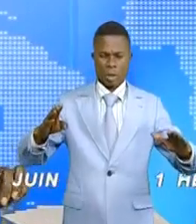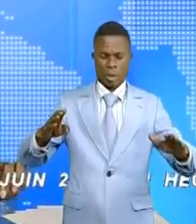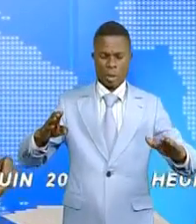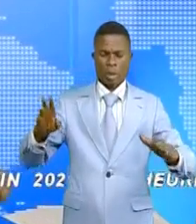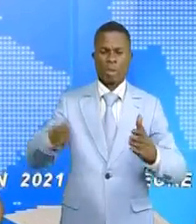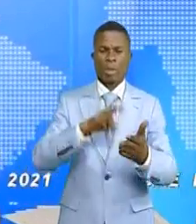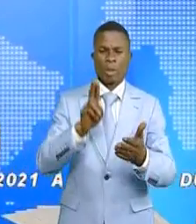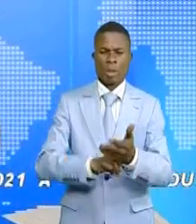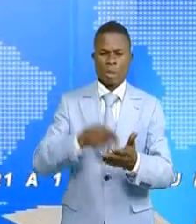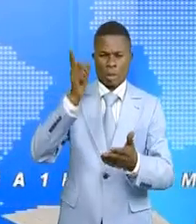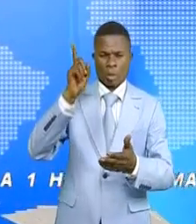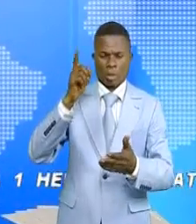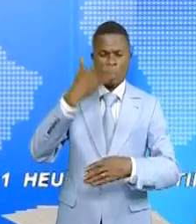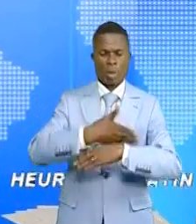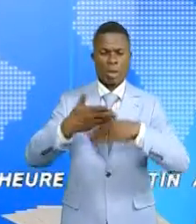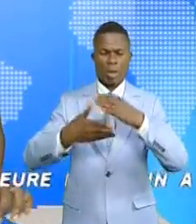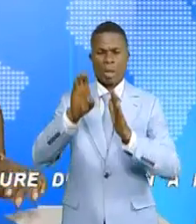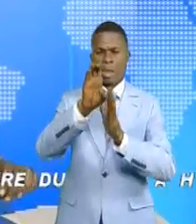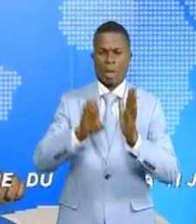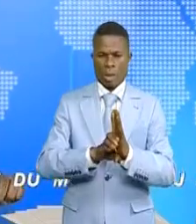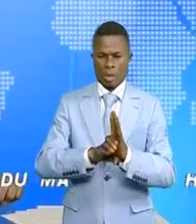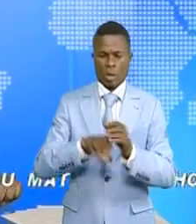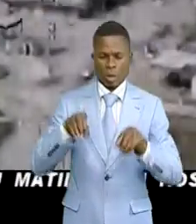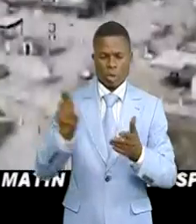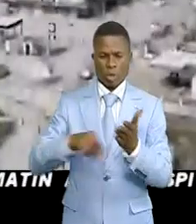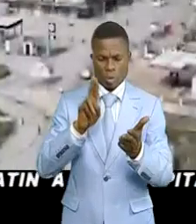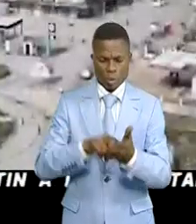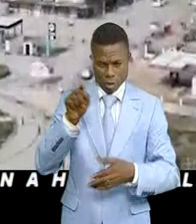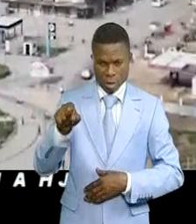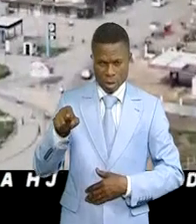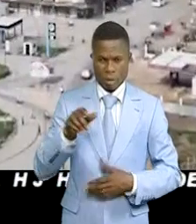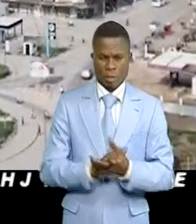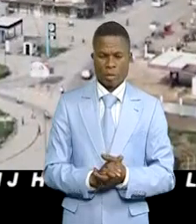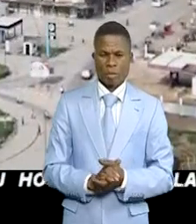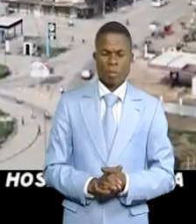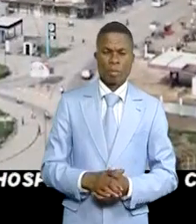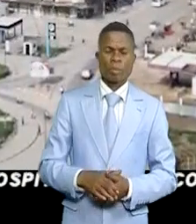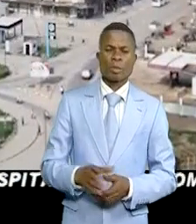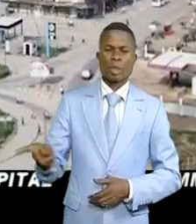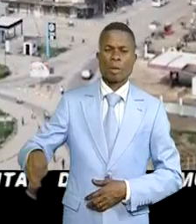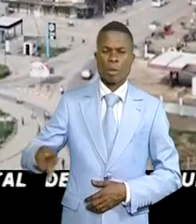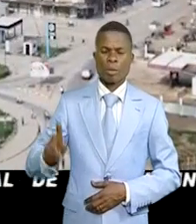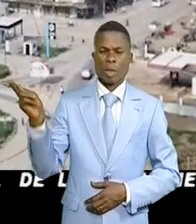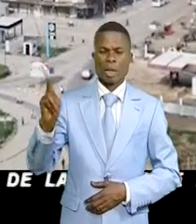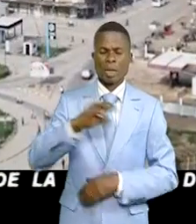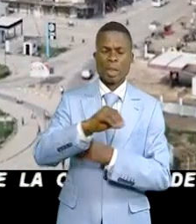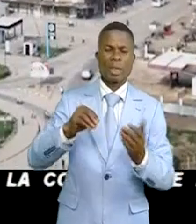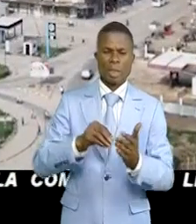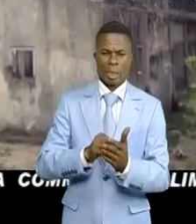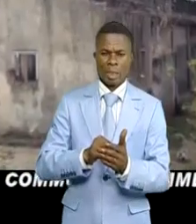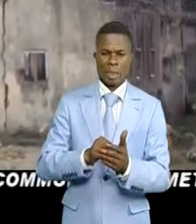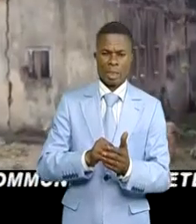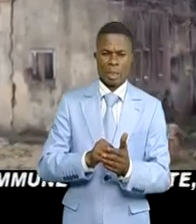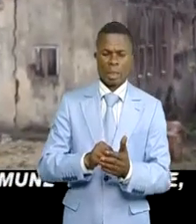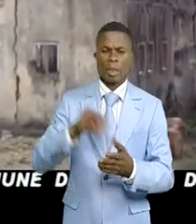signée la première constitution de la RDC. Kananga, chef-lieu de la province du Kasaï central, se trouvant